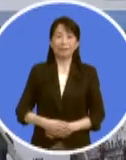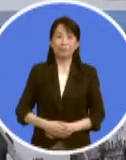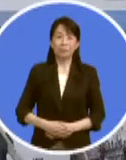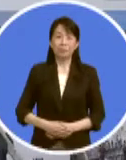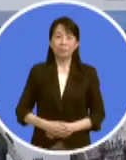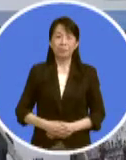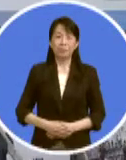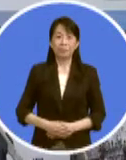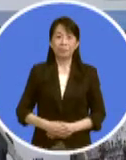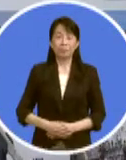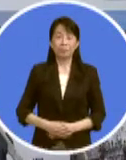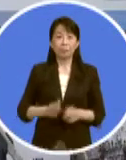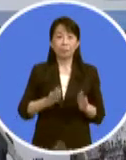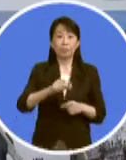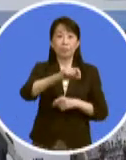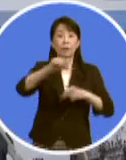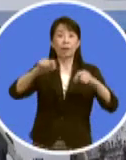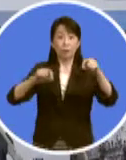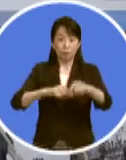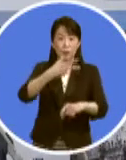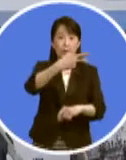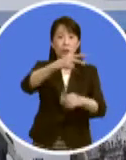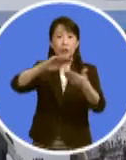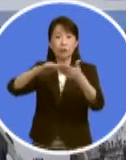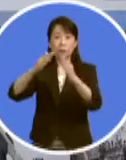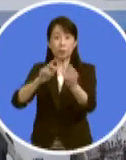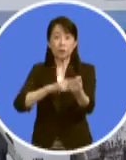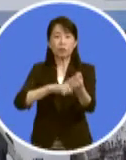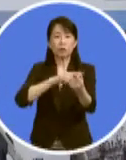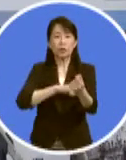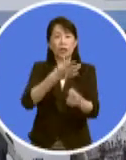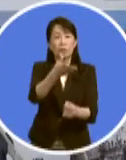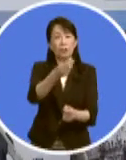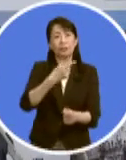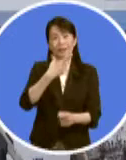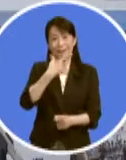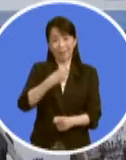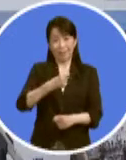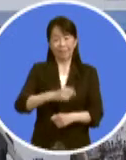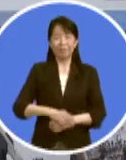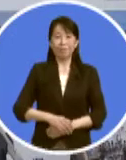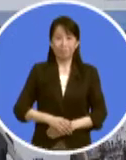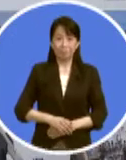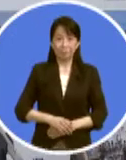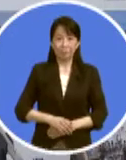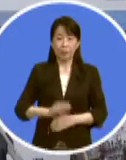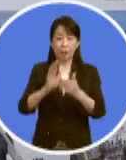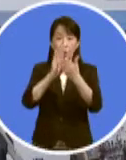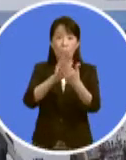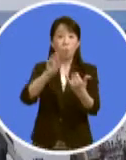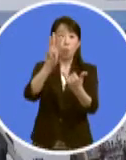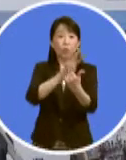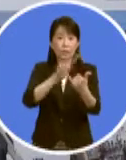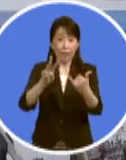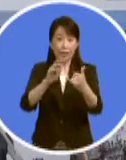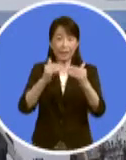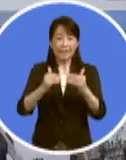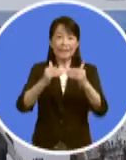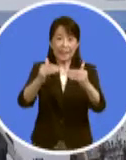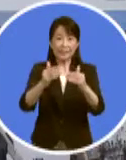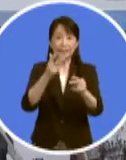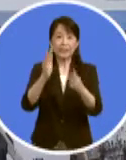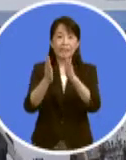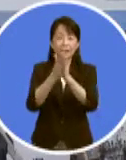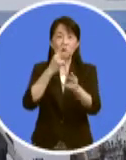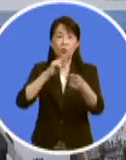と思っております一方で今度はの市や町のうちからもお借りしたいというふうに思っておりまして防災先進県福井の